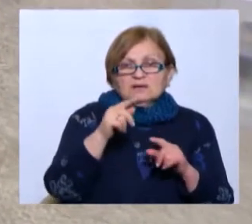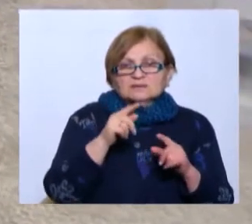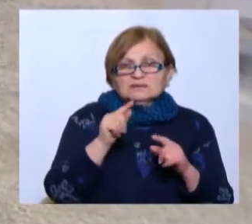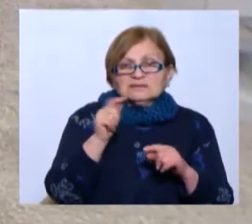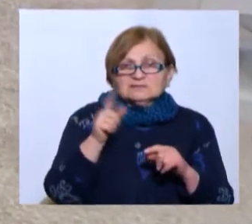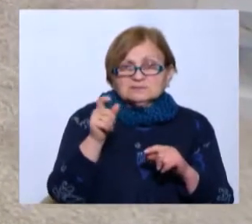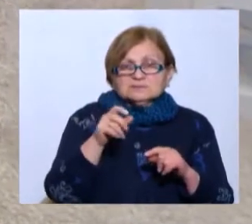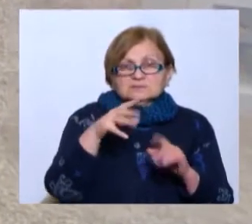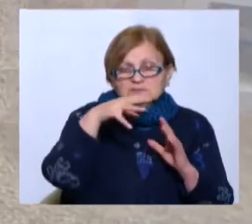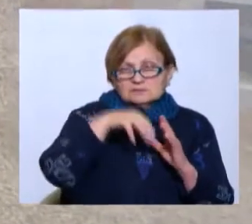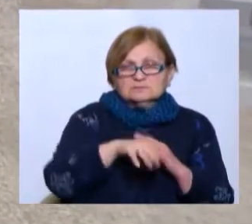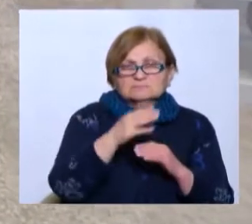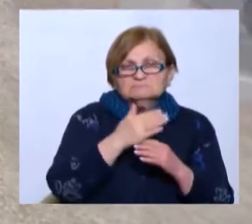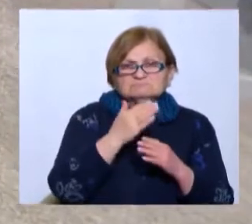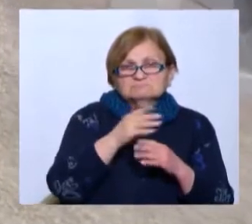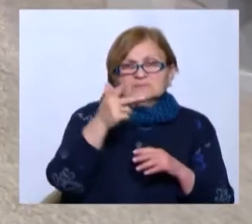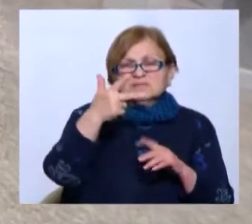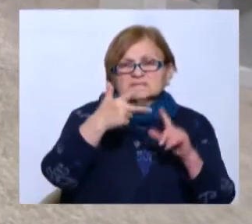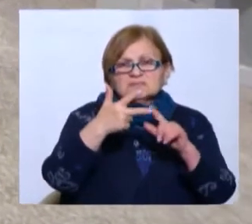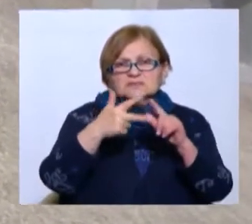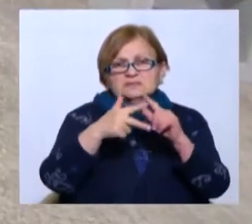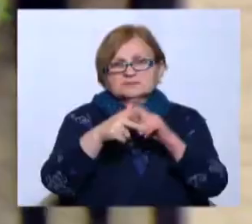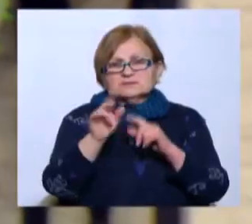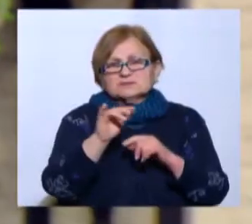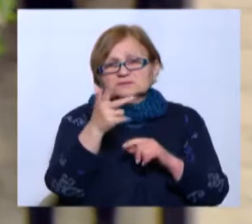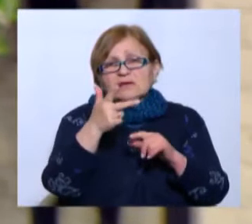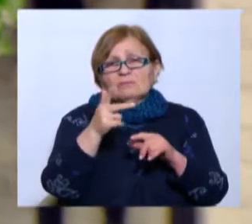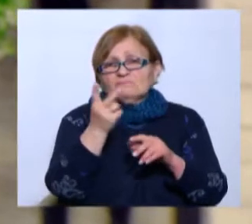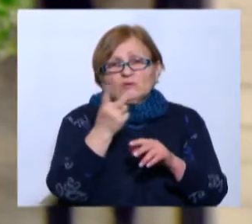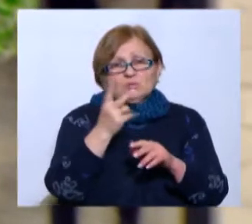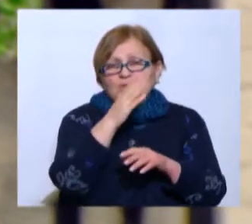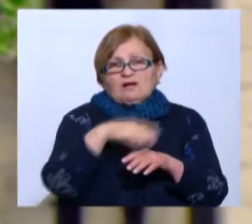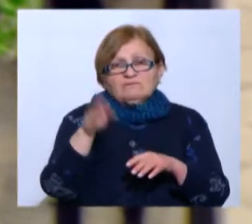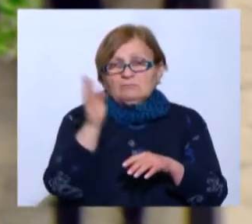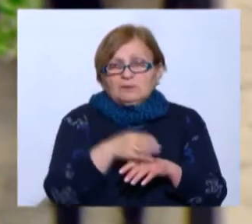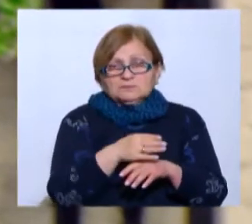კვლავ სამ დებულებიან, სამივეს გამაბათილებელ ვარაუდს წარმოვადგენთ.